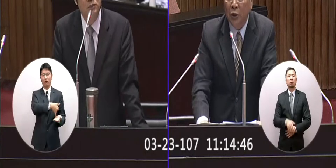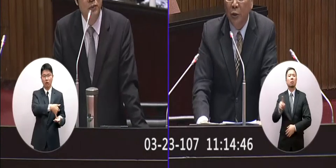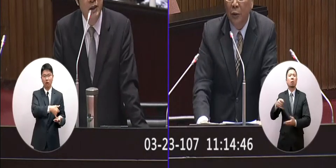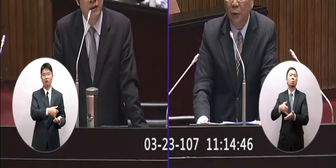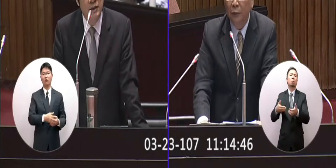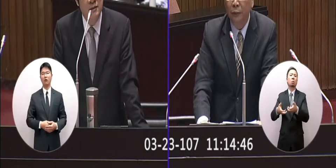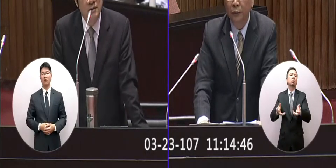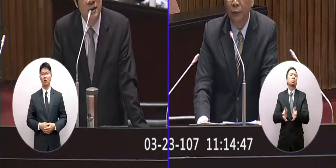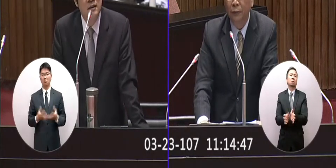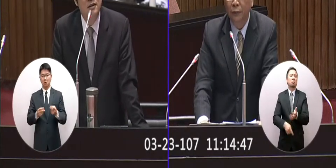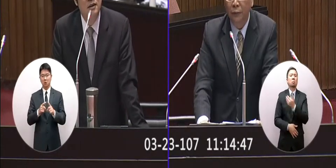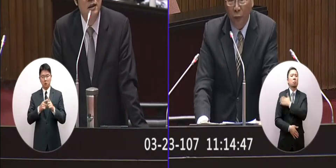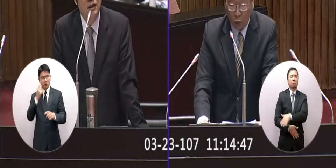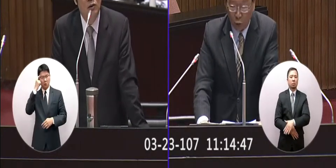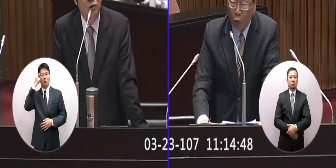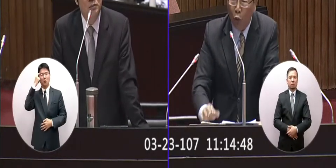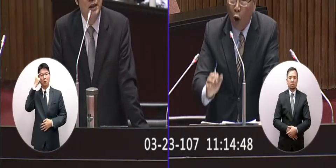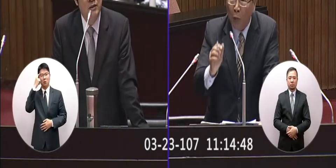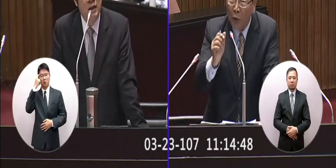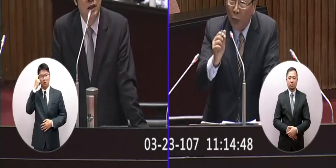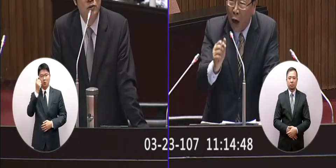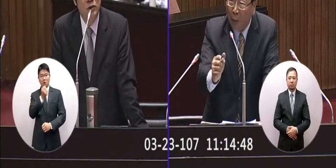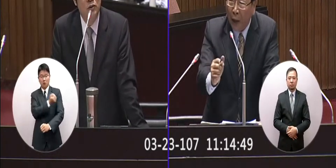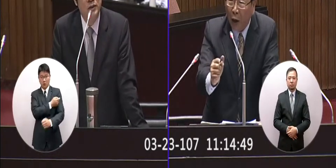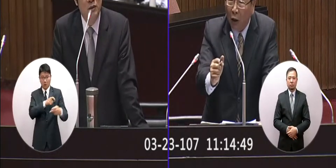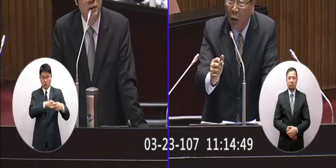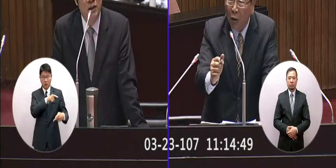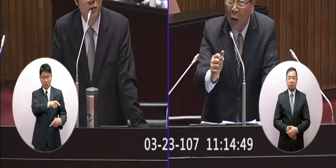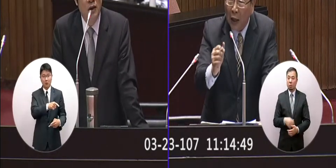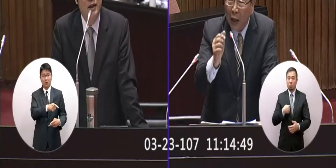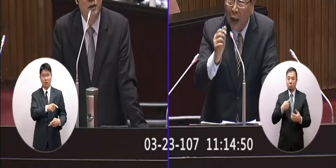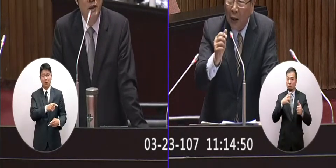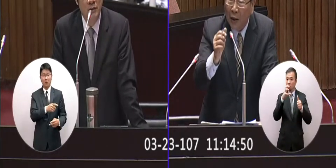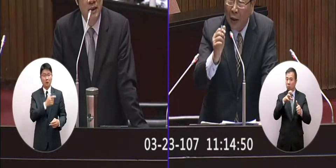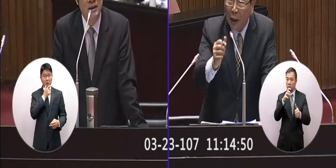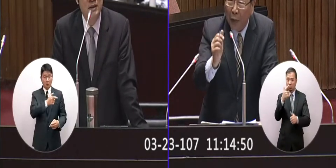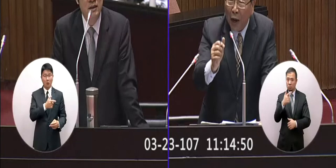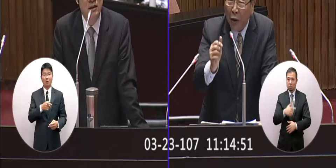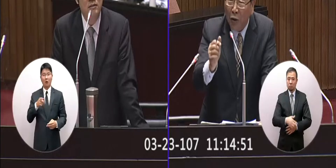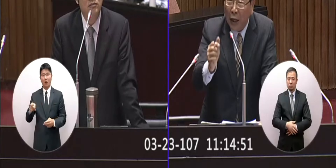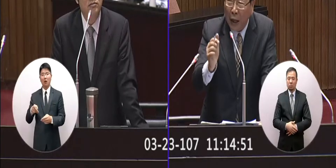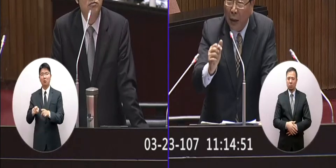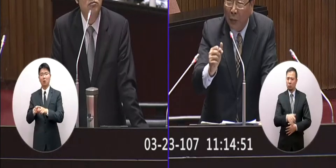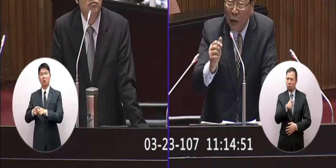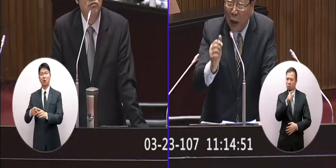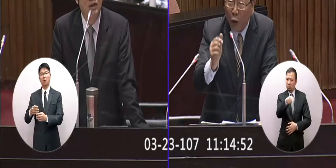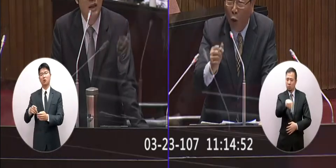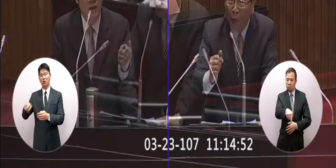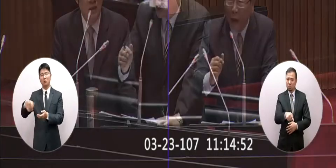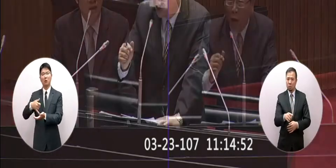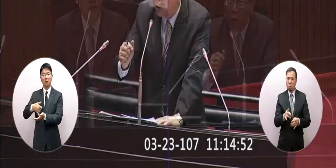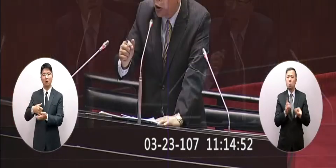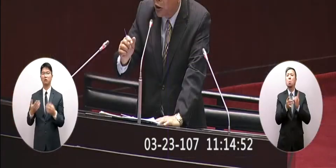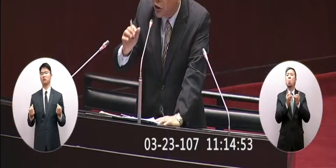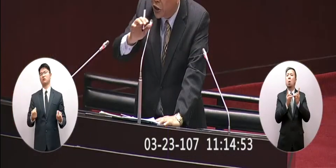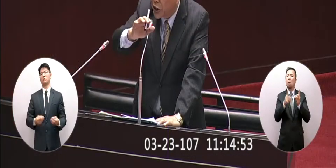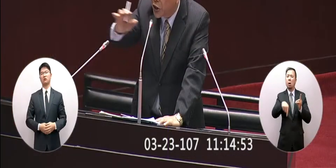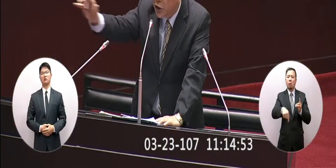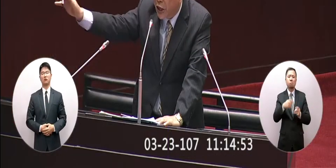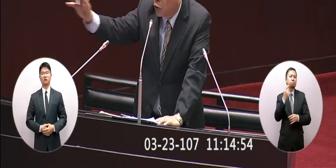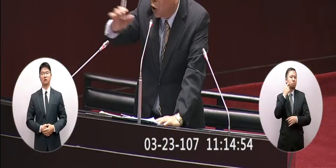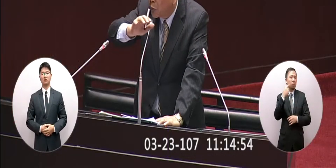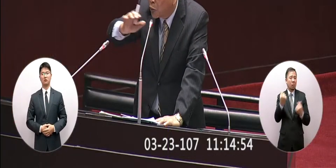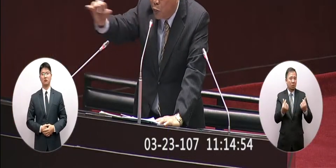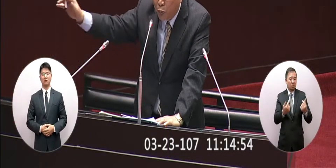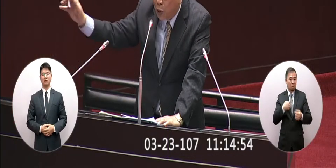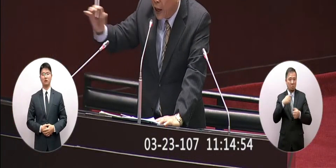弱势， 不会有人指称劳工比较硬， 我没有逼哦， 比较软， 那个 没有这个事 情。你不要用这个来讲说我逼哦，实施